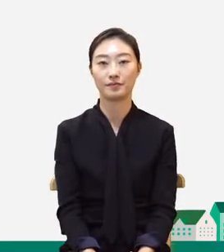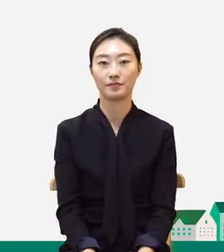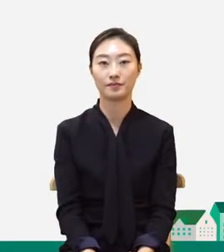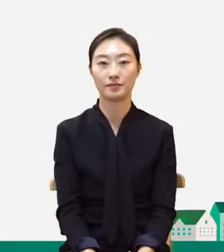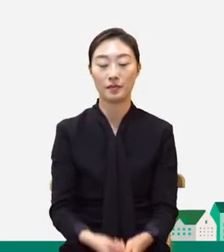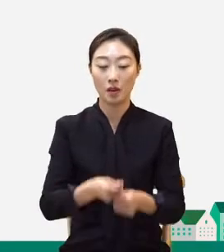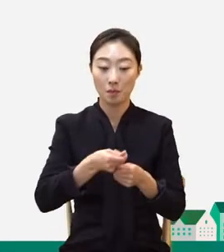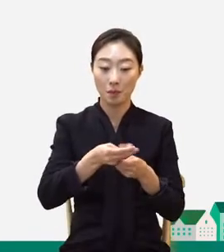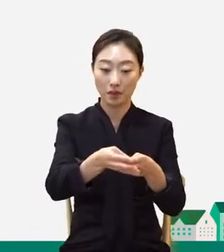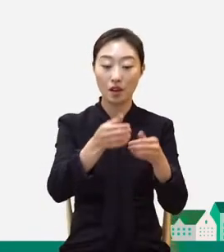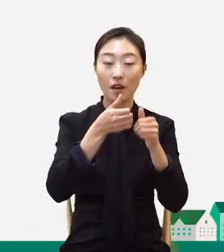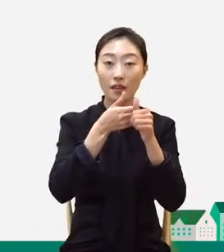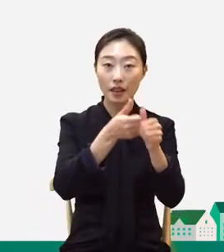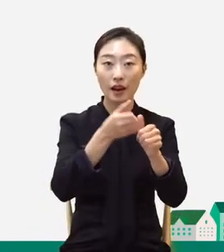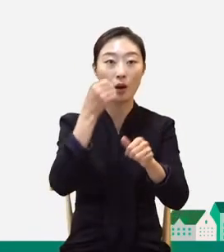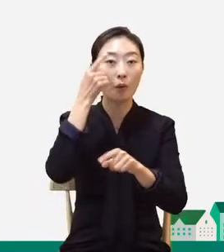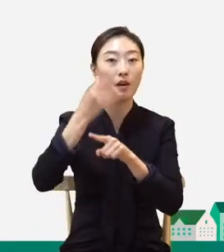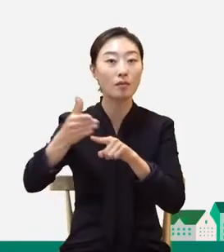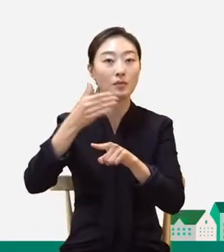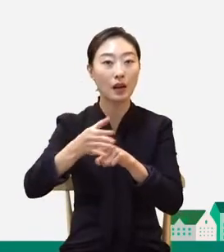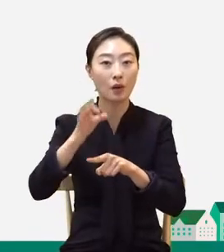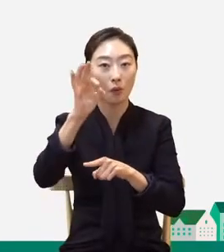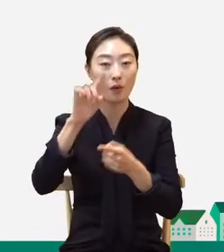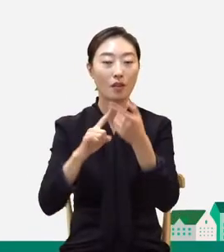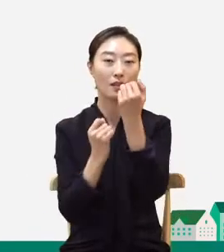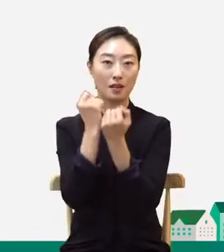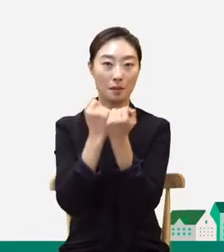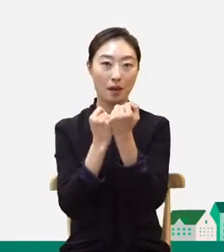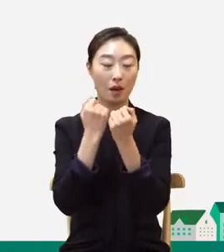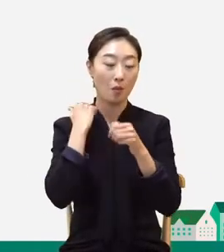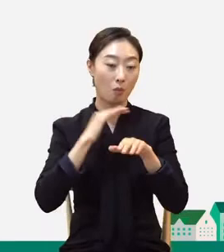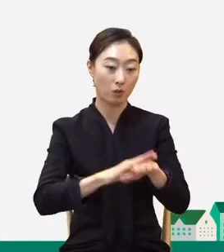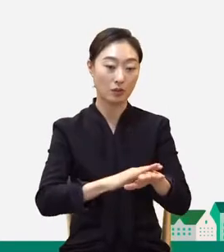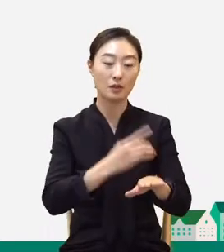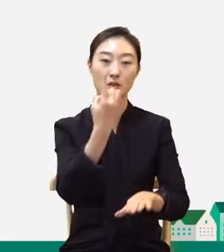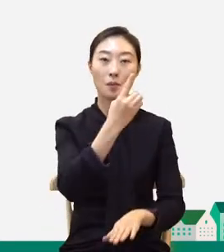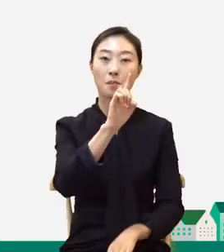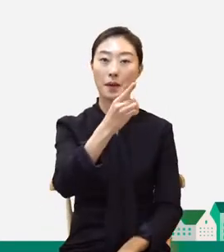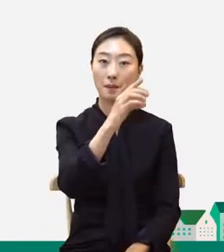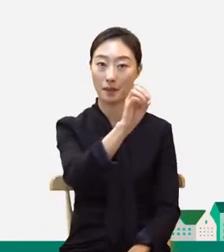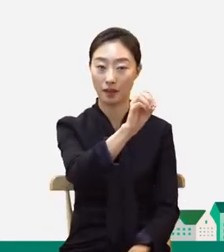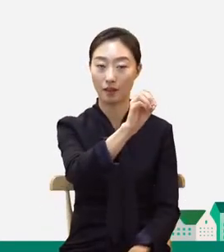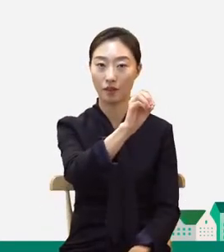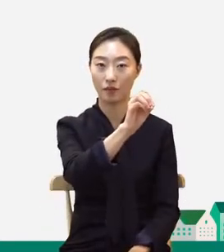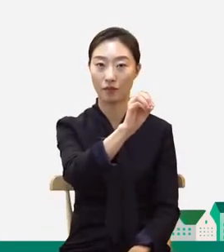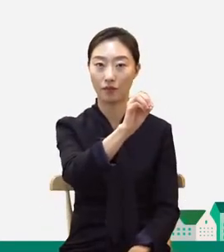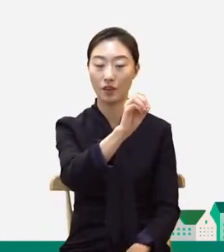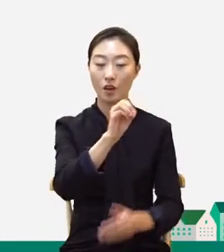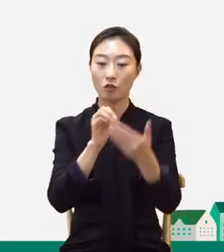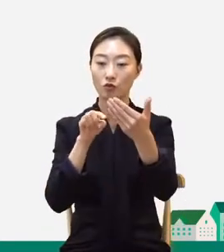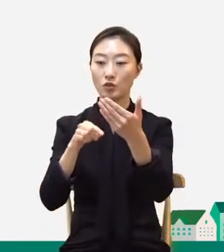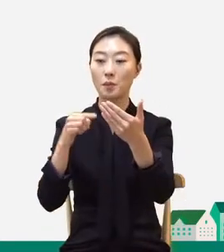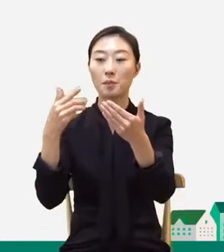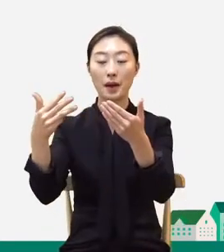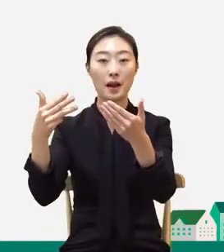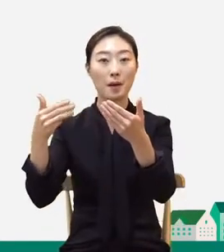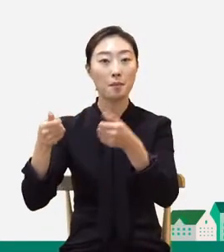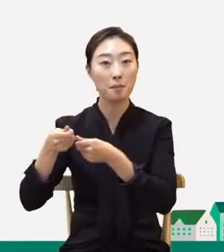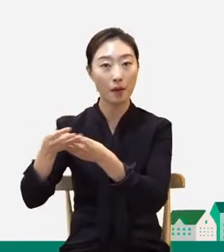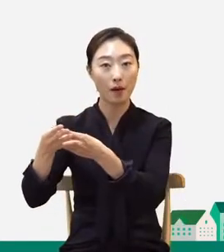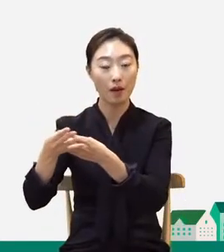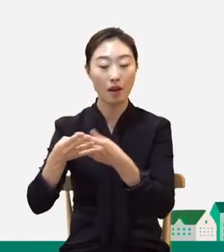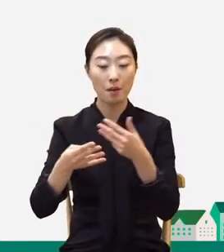면적별 임대료에 대해서 말씀드리겠습니다. 보증금은 300이고요. 크게는 9.8평이고